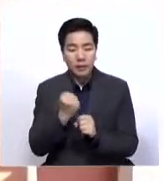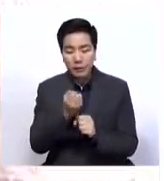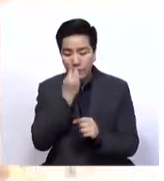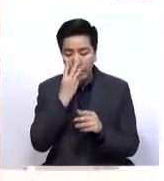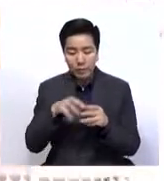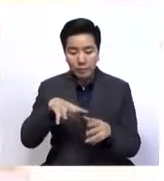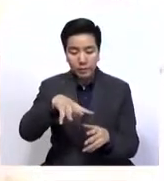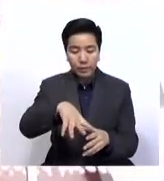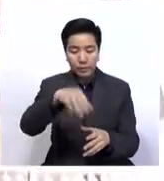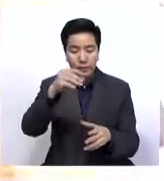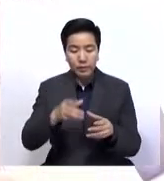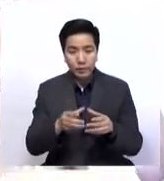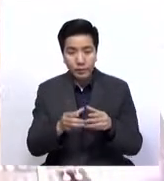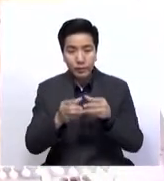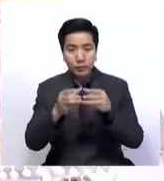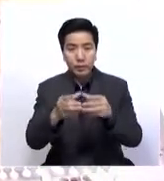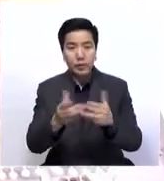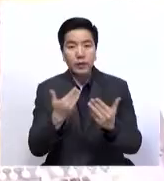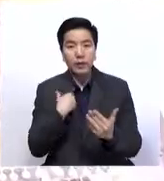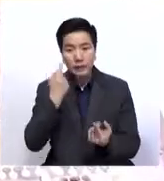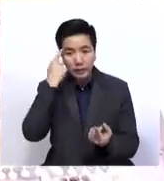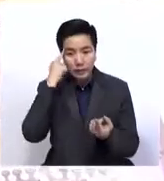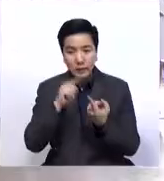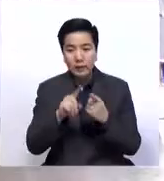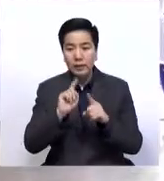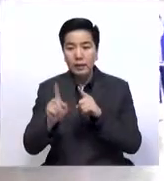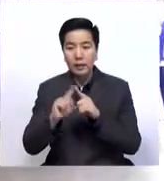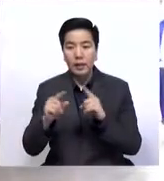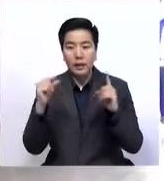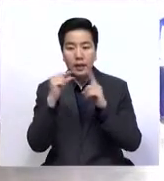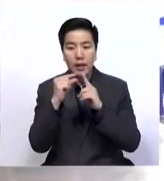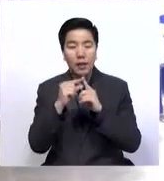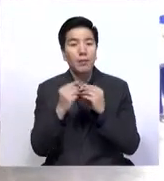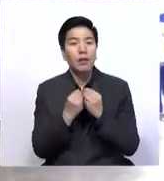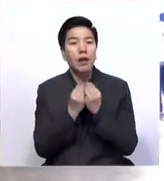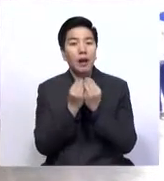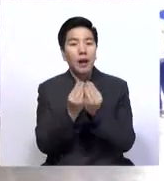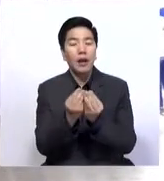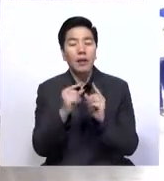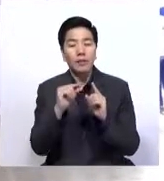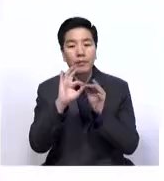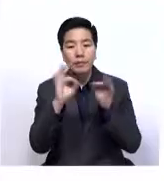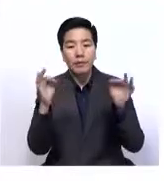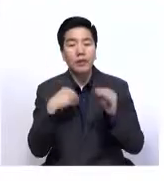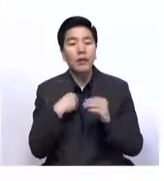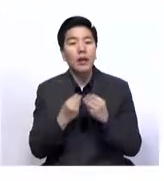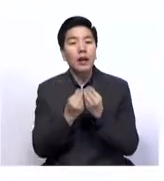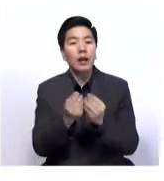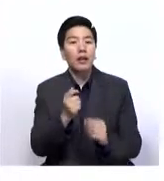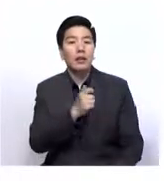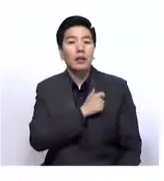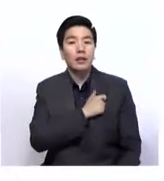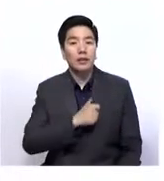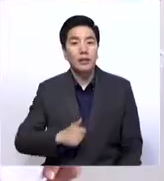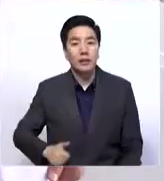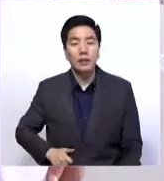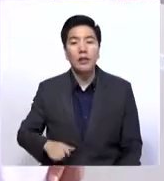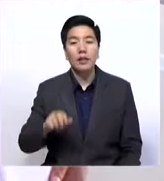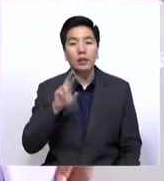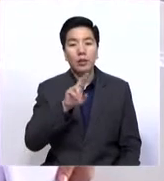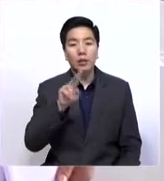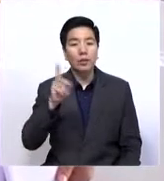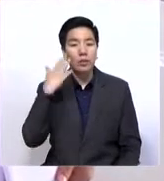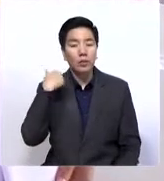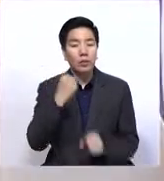พุ่มดอกไม้กราบถวายราชสักการะและอ่านคำถวายอาศิรวาทราชสดุดีน้อมรำลึกถึงพระมห